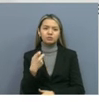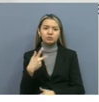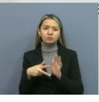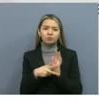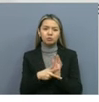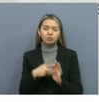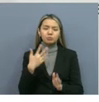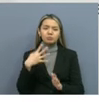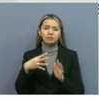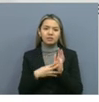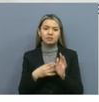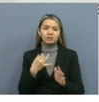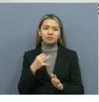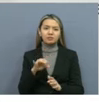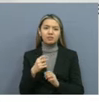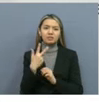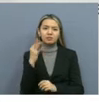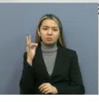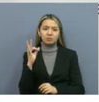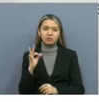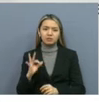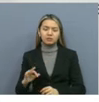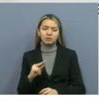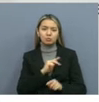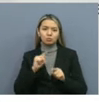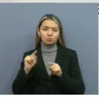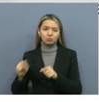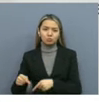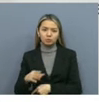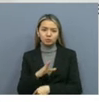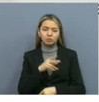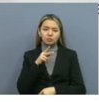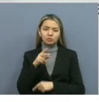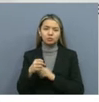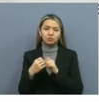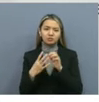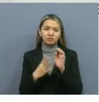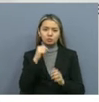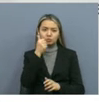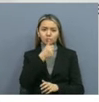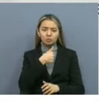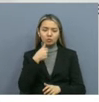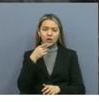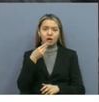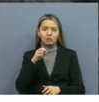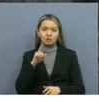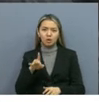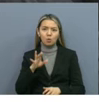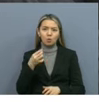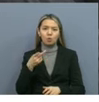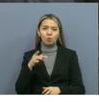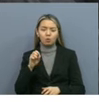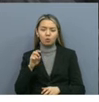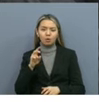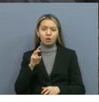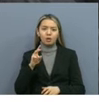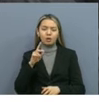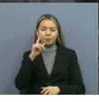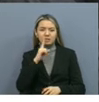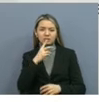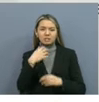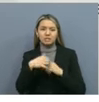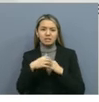оның 59,3% жұмысқа орналасты. 2019 жылдың қаңтар-қыркүйек айларының аралығында қала тұрғындарының орташа